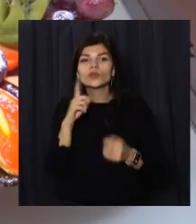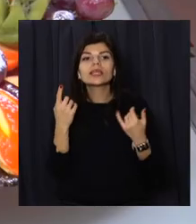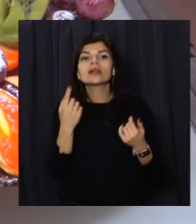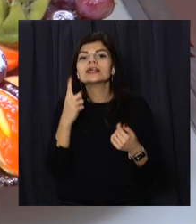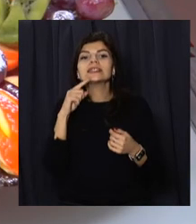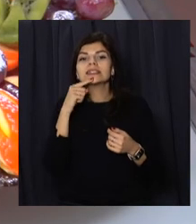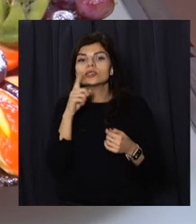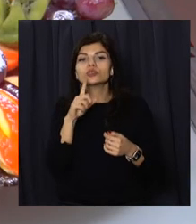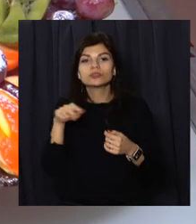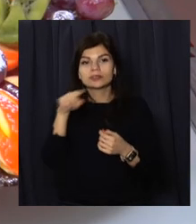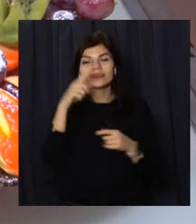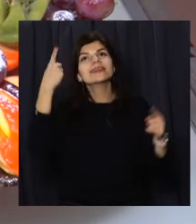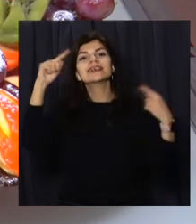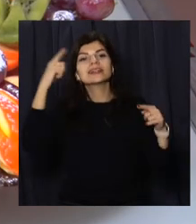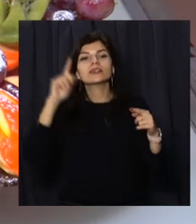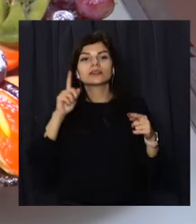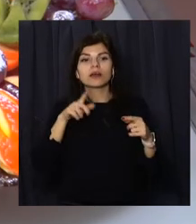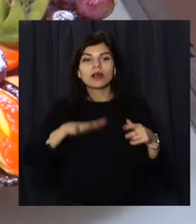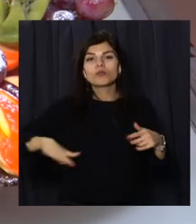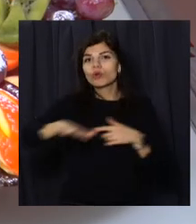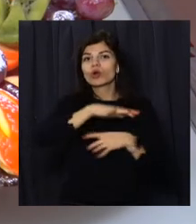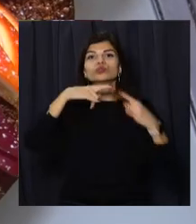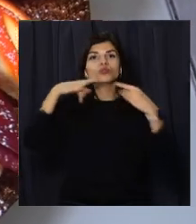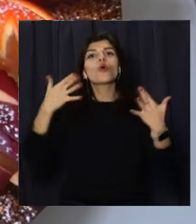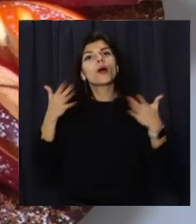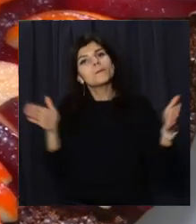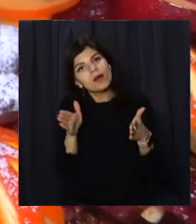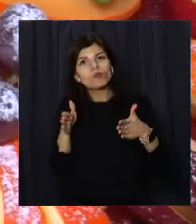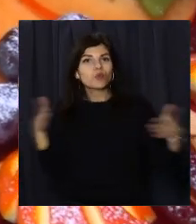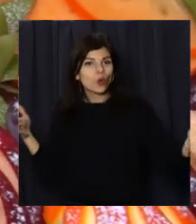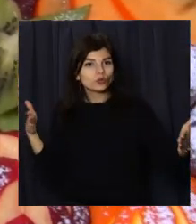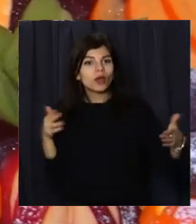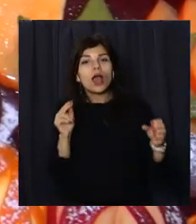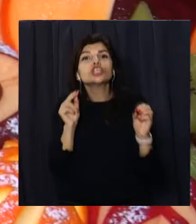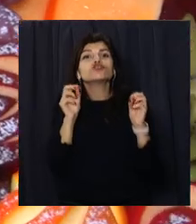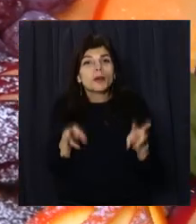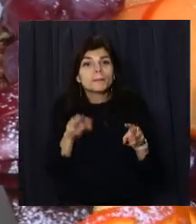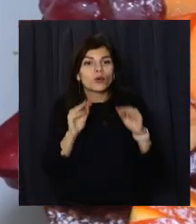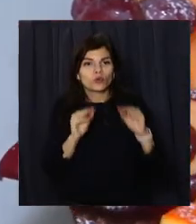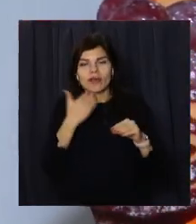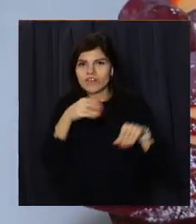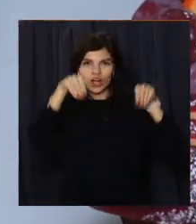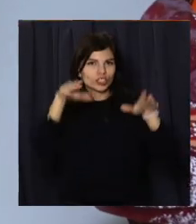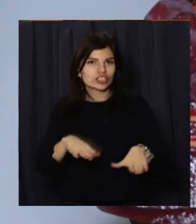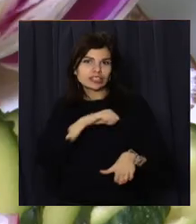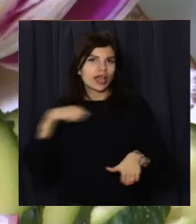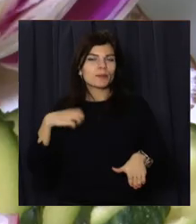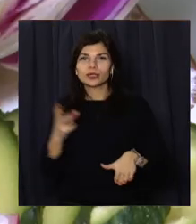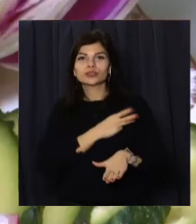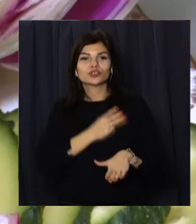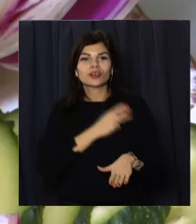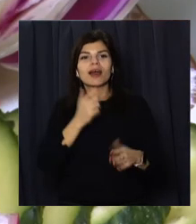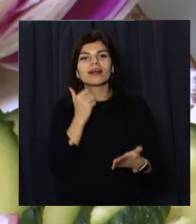фантазії – площа стола. А те, як саме і чим її прикрасити, вирішувати тільки вам. Прислуховуватися до свого серця та